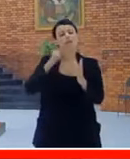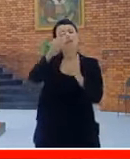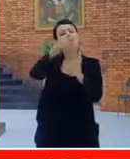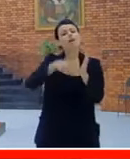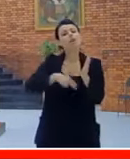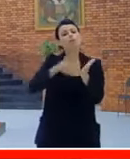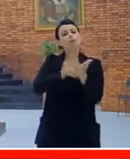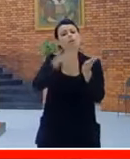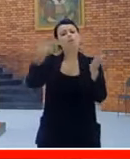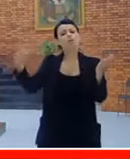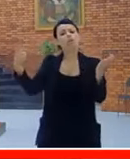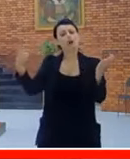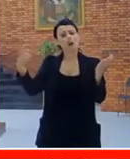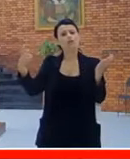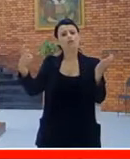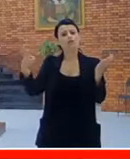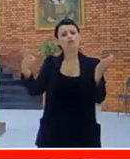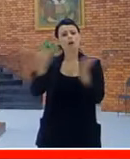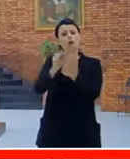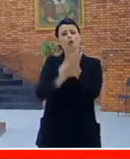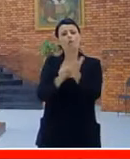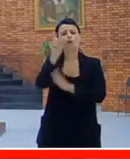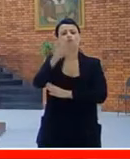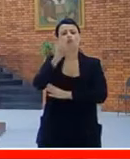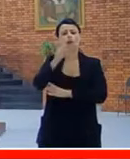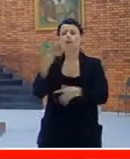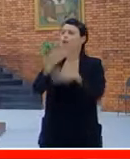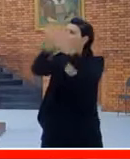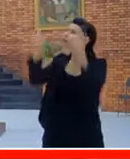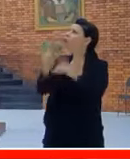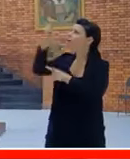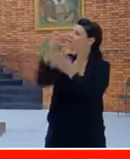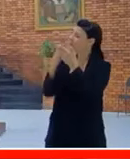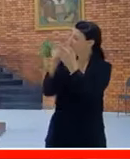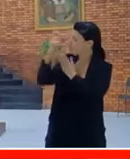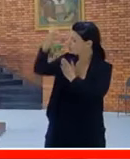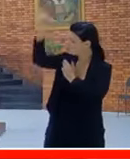Lettura del Vangelo secondo Giovanni. Gloria a te, oh Signore.